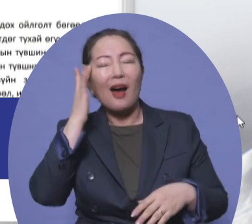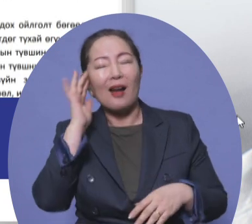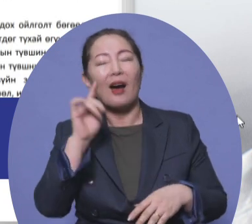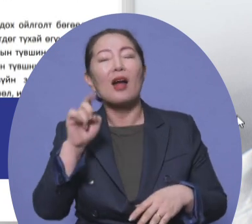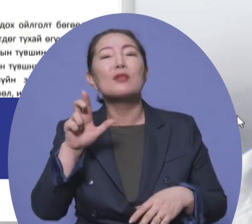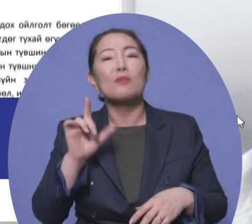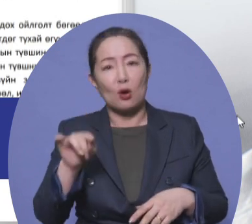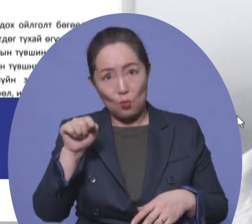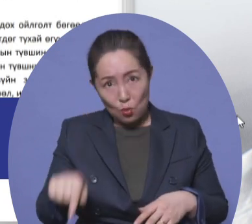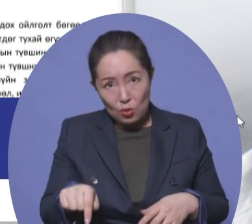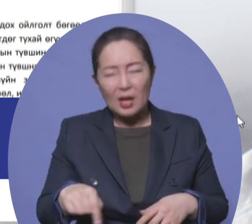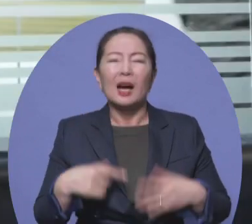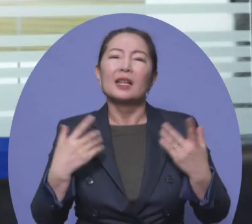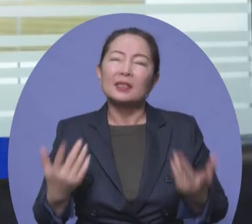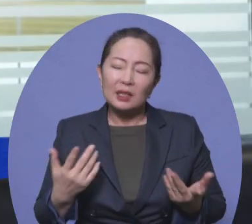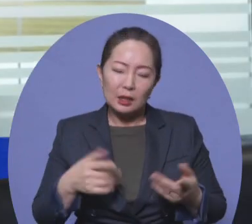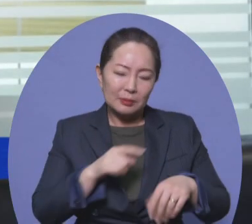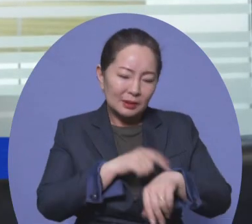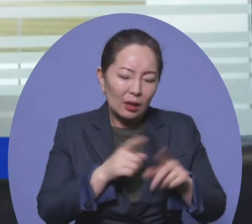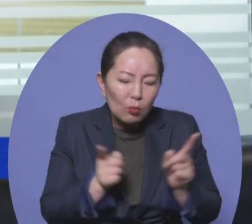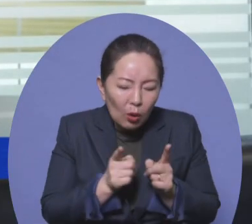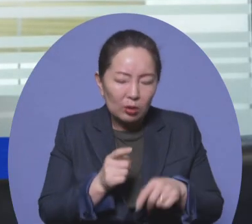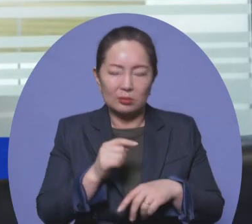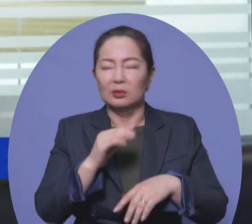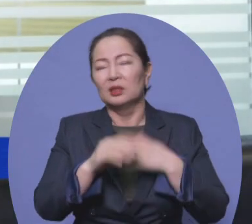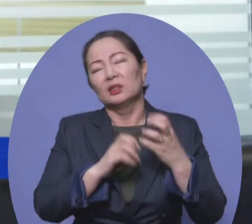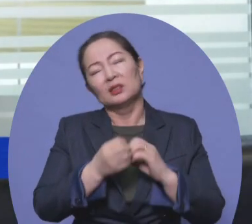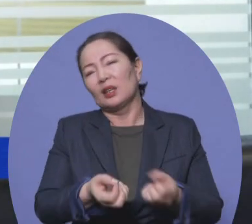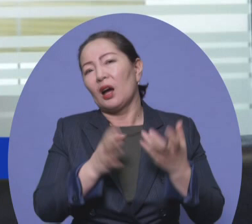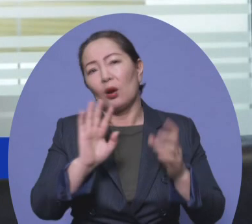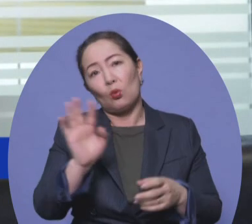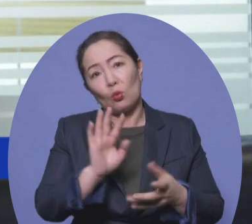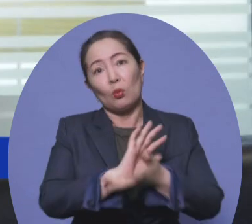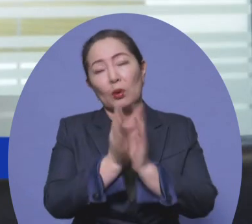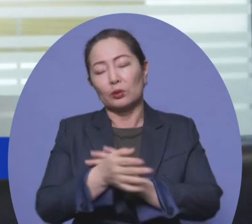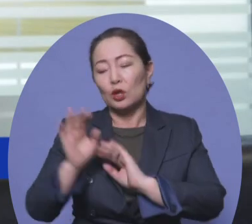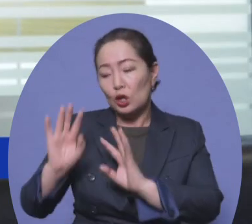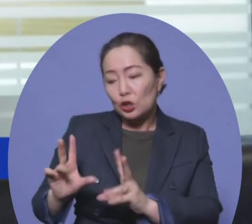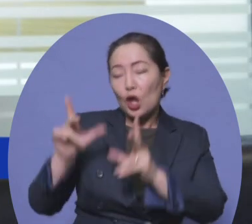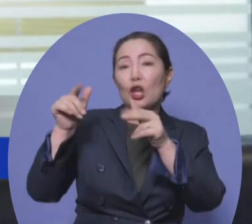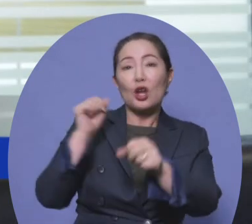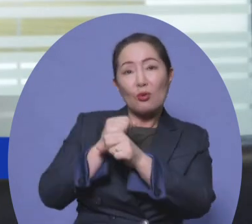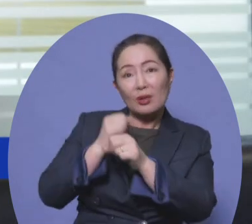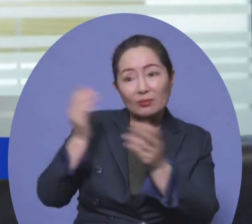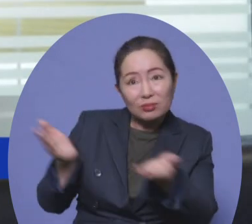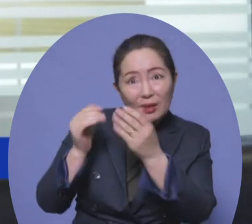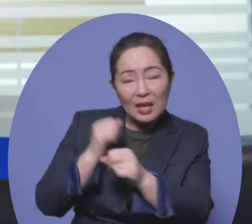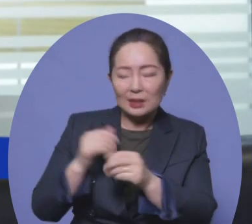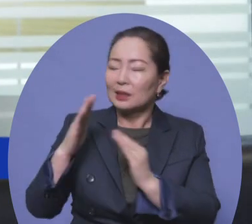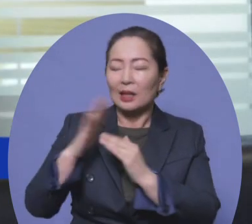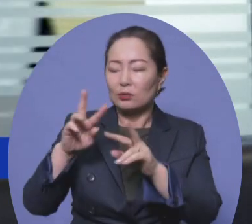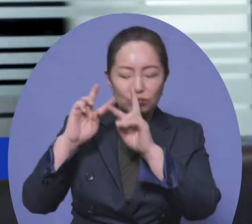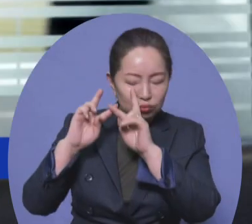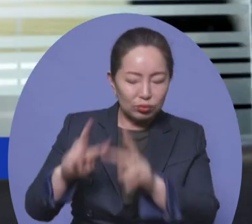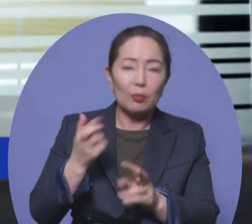гэмдэ арга хэлбэр гэсэн үг шүү дээ. Тэгэхээр зэрэг энэ бол тийм богино хугацаанд бол гарахгүй гэж бодож байна. А гэхдээ энэ соёлын гэрэлх үйл ажиллагаа бол өөрөө тасралтгүй